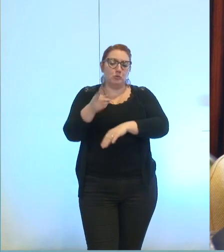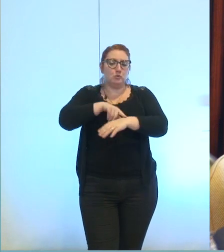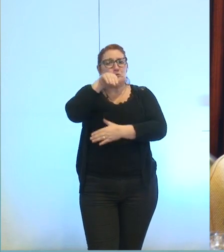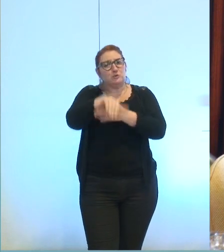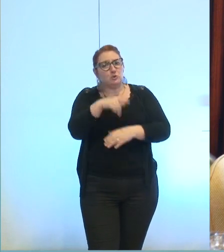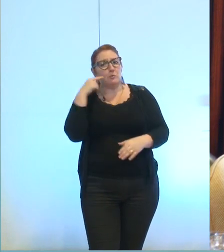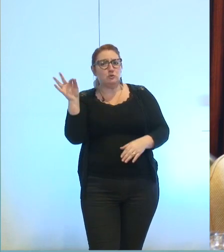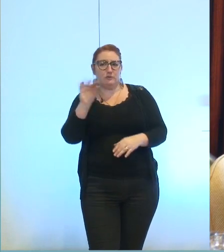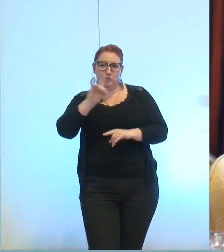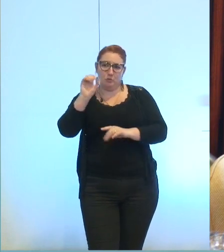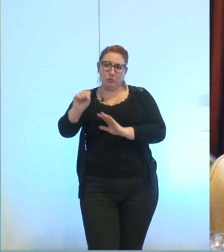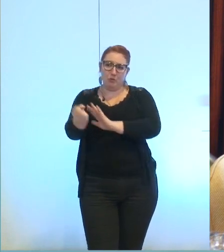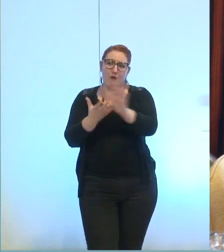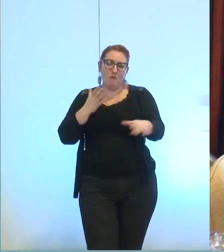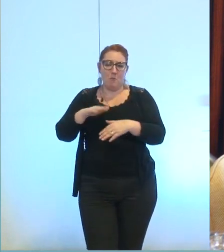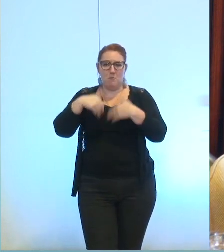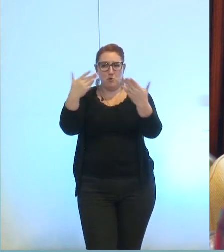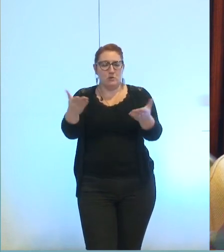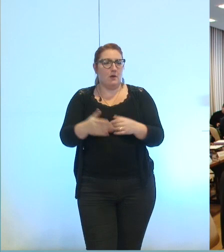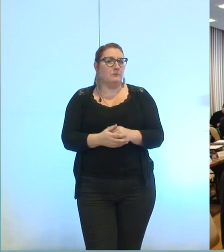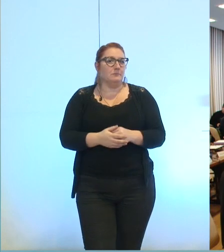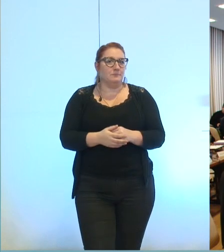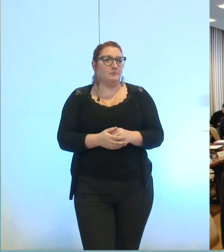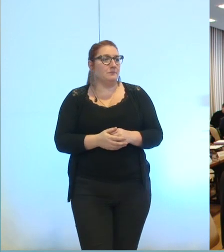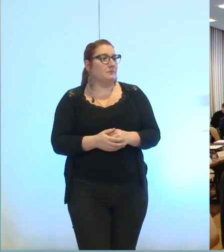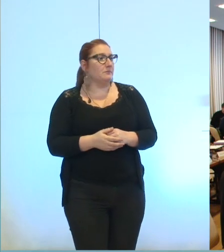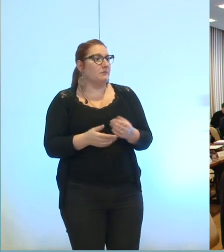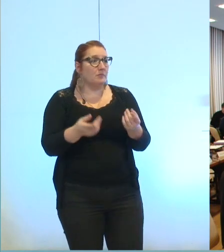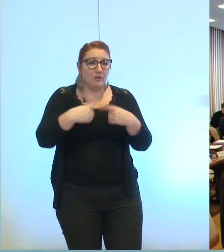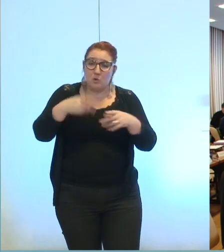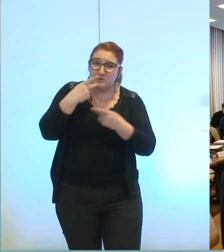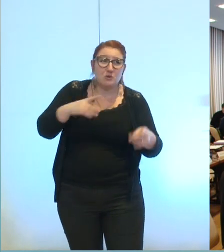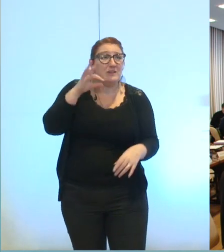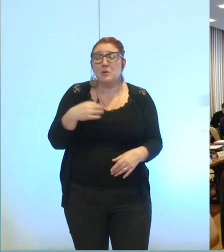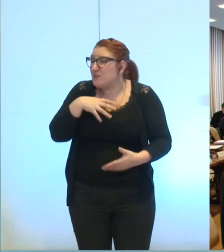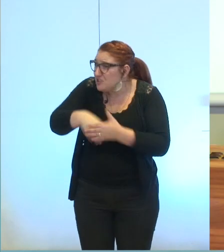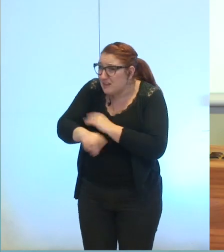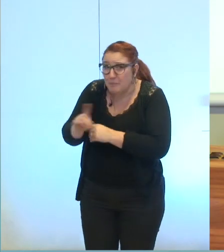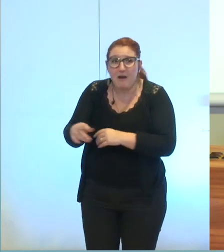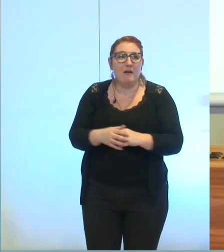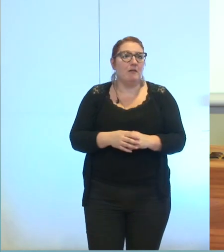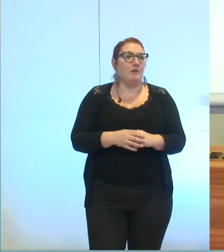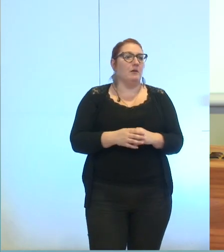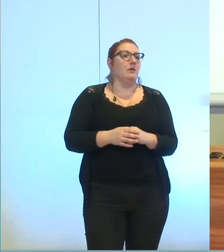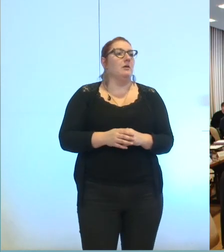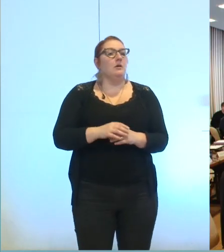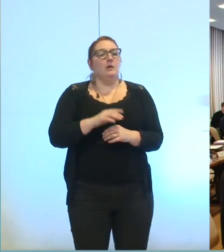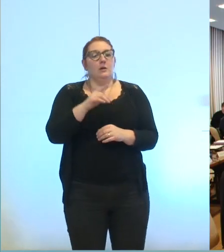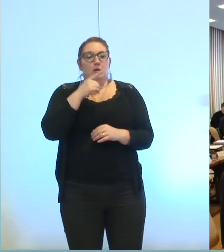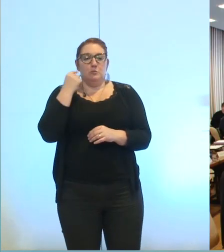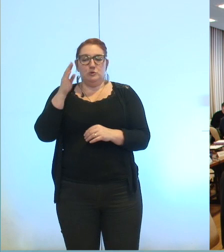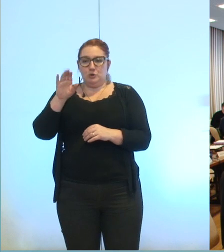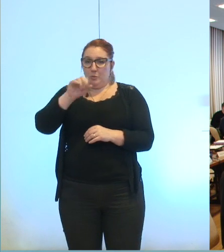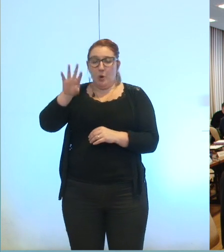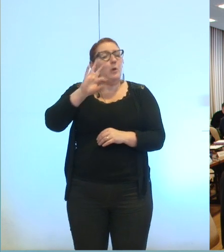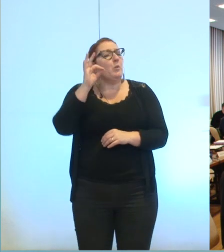fristo vous pouvez me les faire parvenir un peu plus tard en commission oui mais j'étais pas en commission tu alle monsieur BR oui très rapidement Monsieur le Maire euh dans la commission